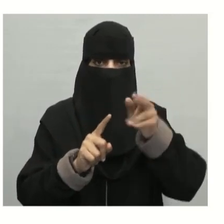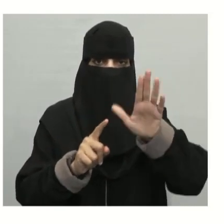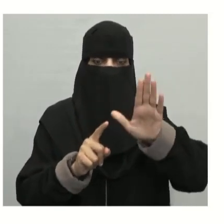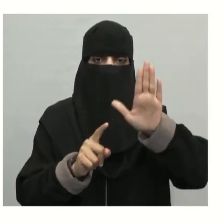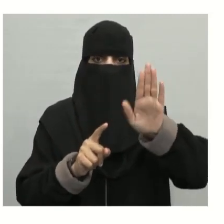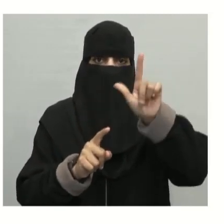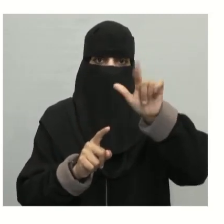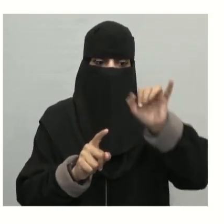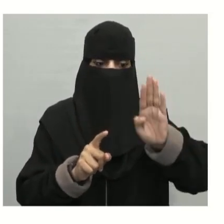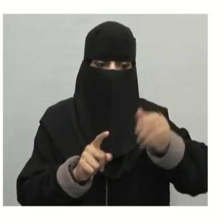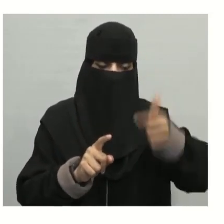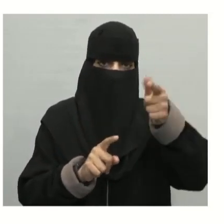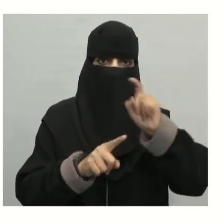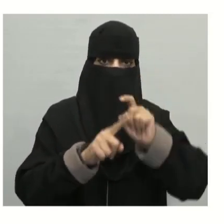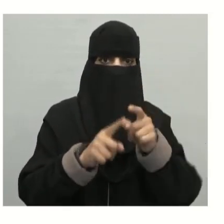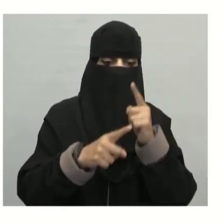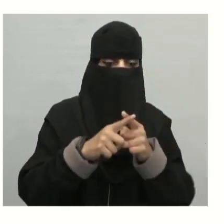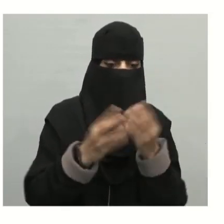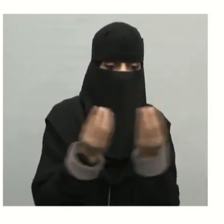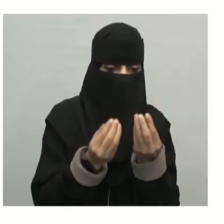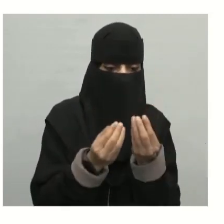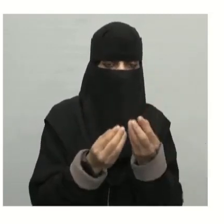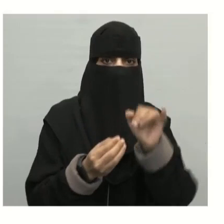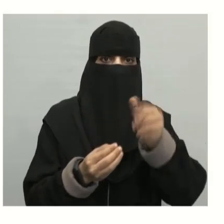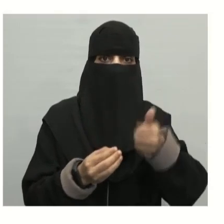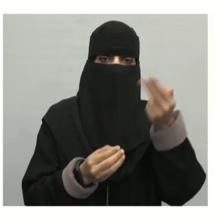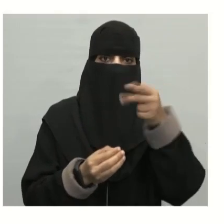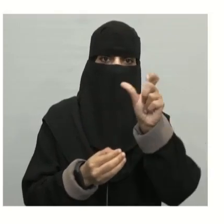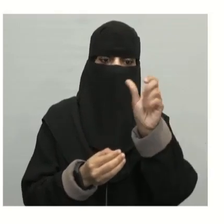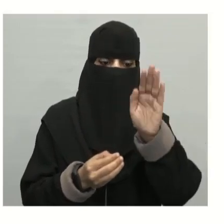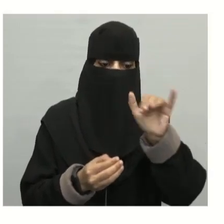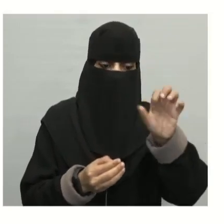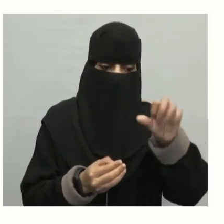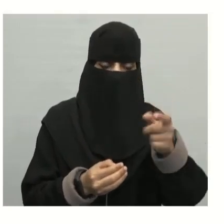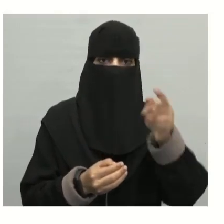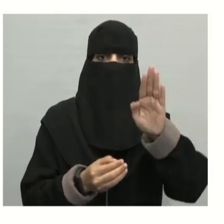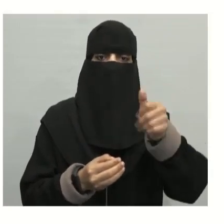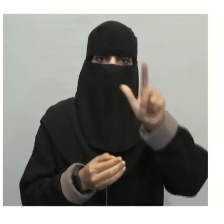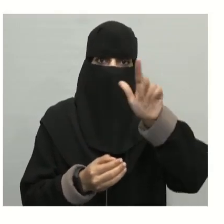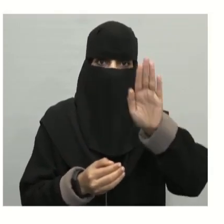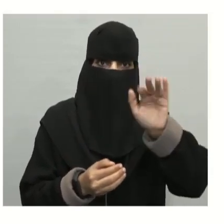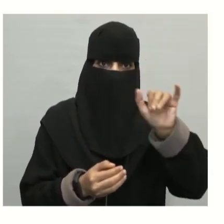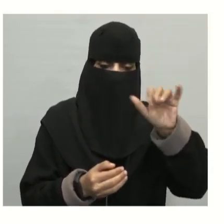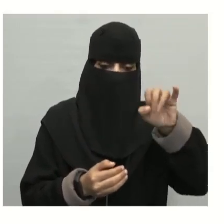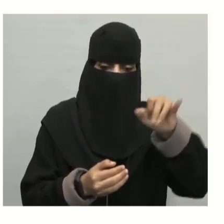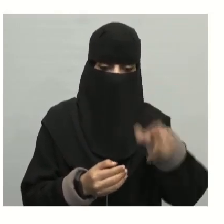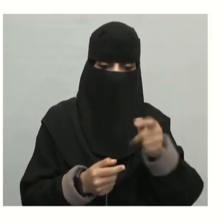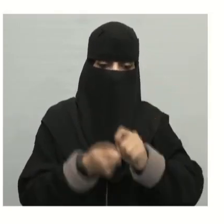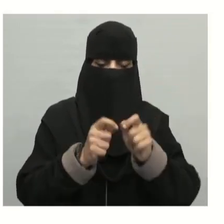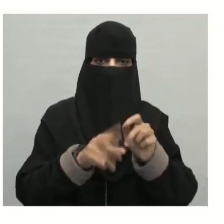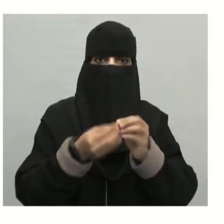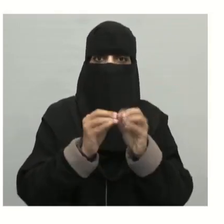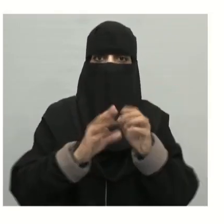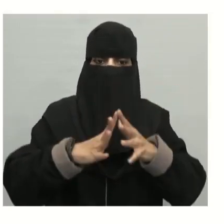ونسب قليله من الحديد والمغنيسيوم والكالسيوم سيعطيني صخر فاتح اللون يسمى هذا